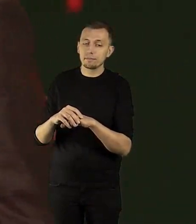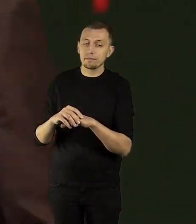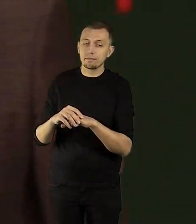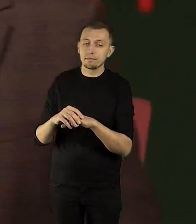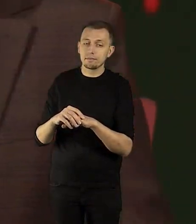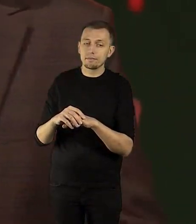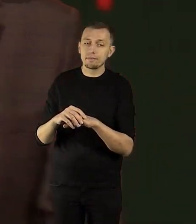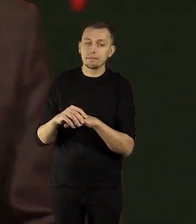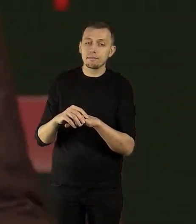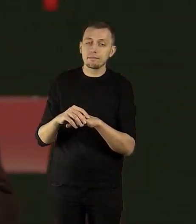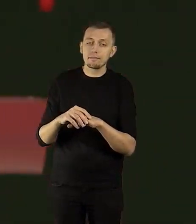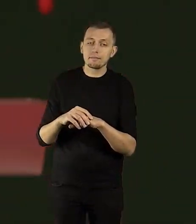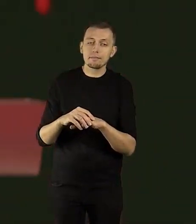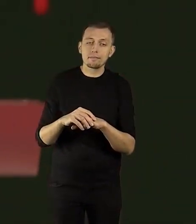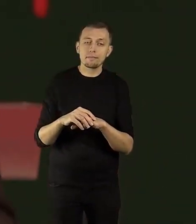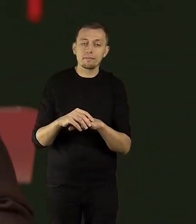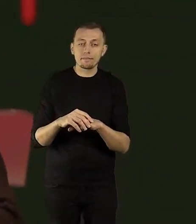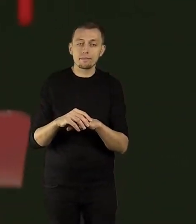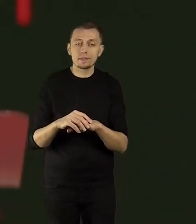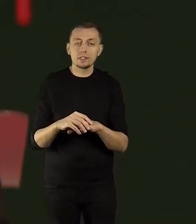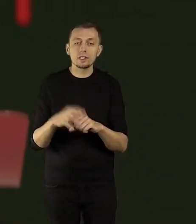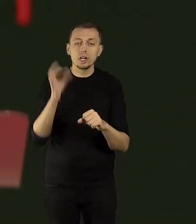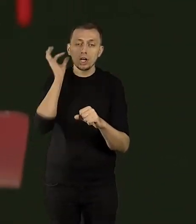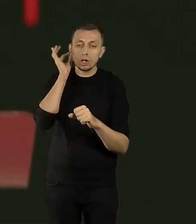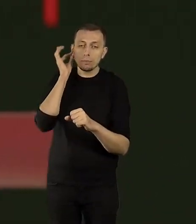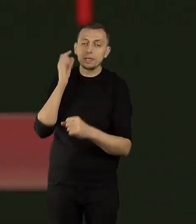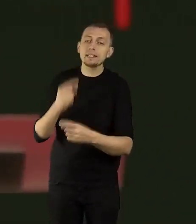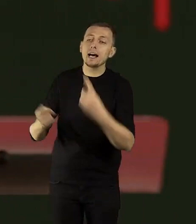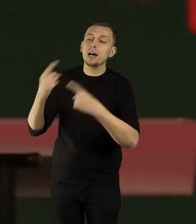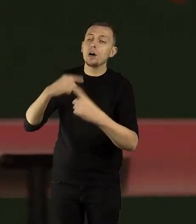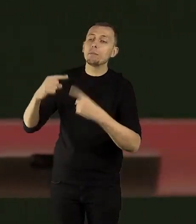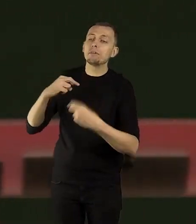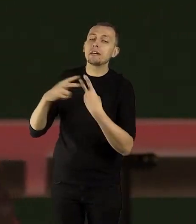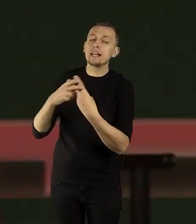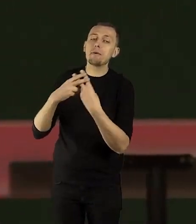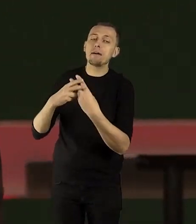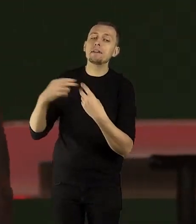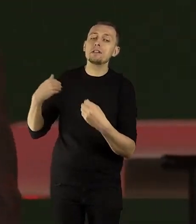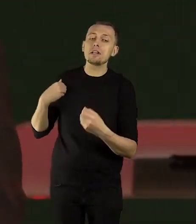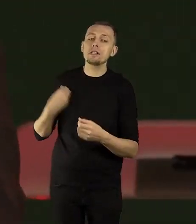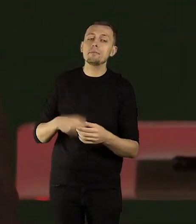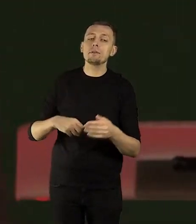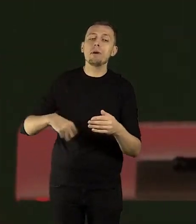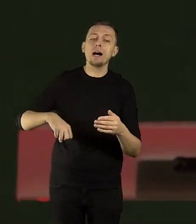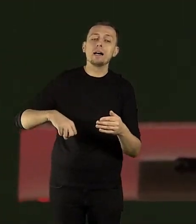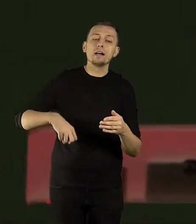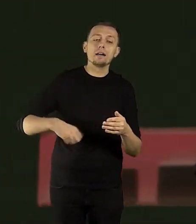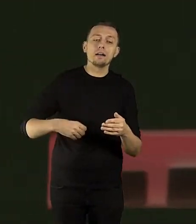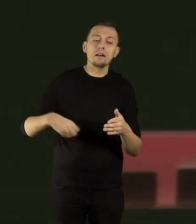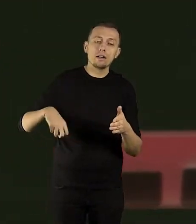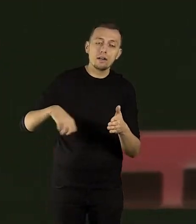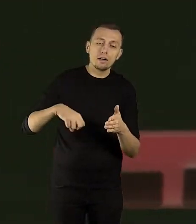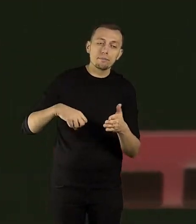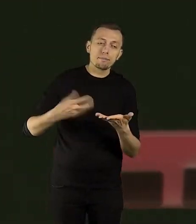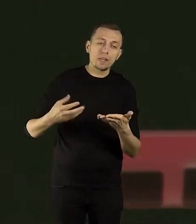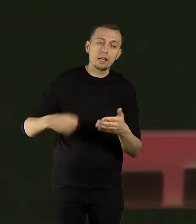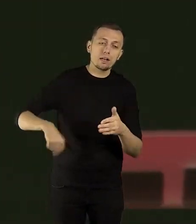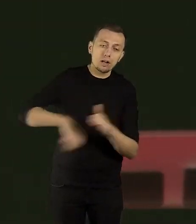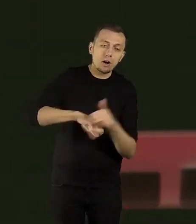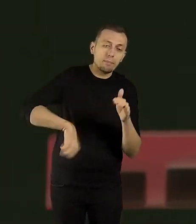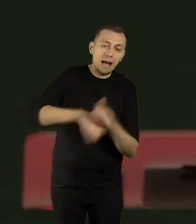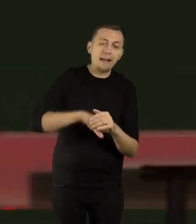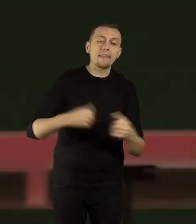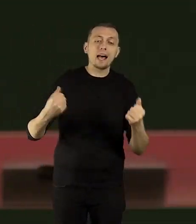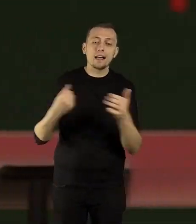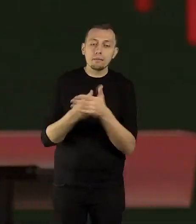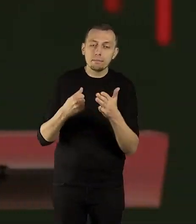była wielokrotnie kopana przez nich, bita, gwałcona. Zabierano jej jedzenie. Którejś nocy znów obudziło